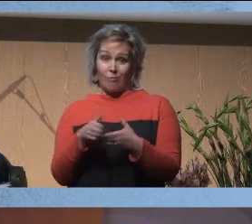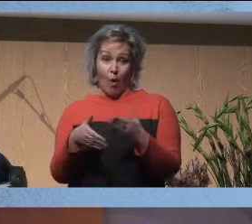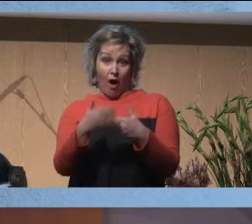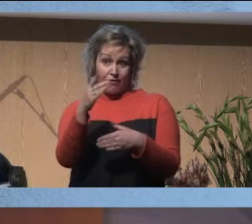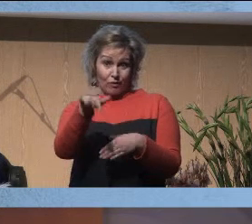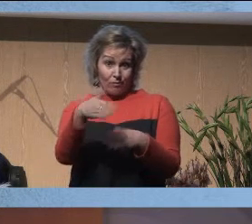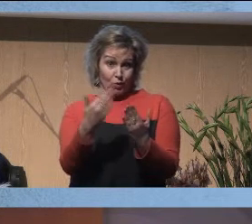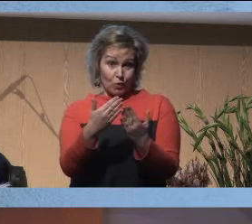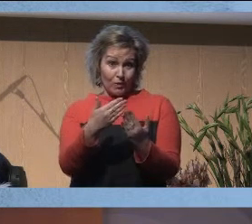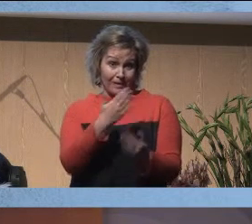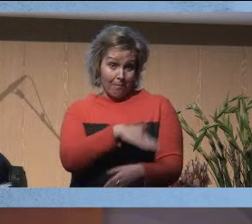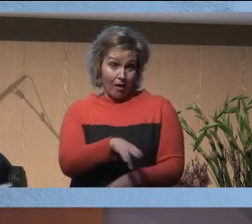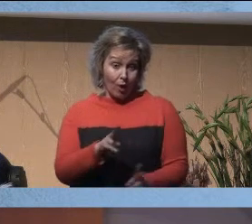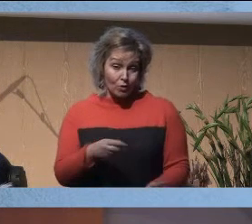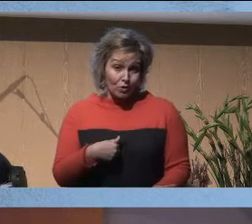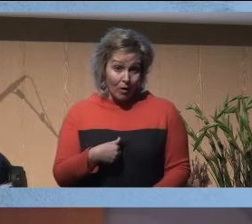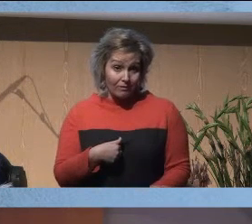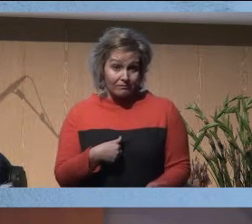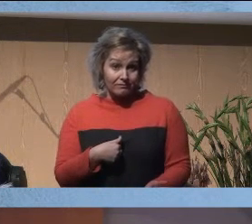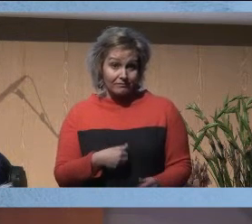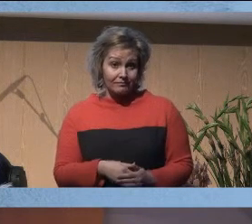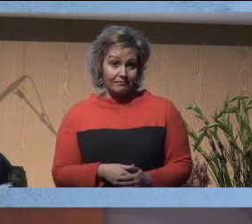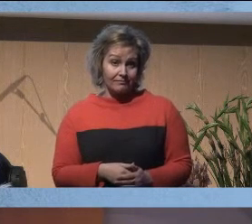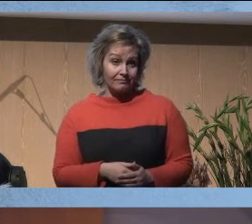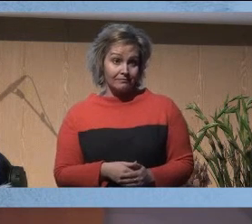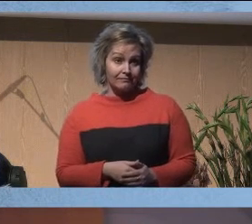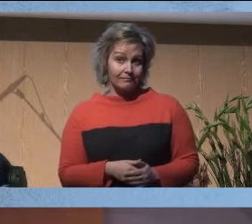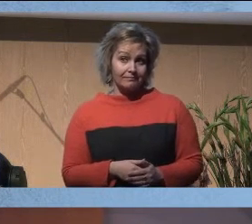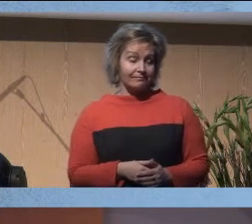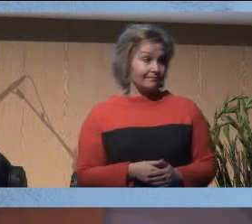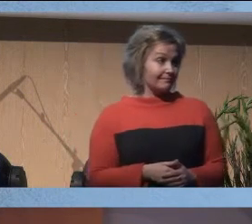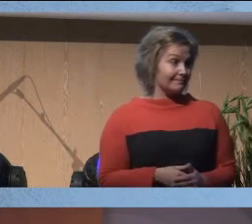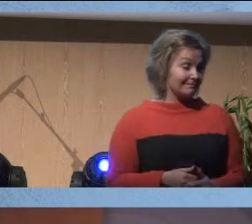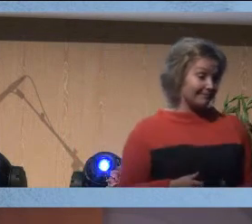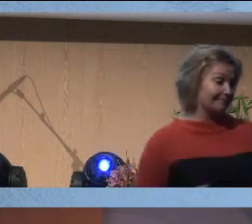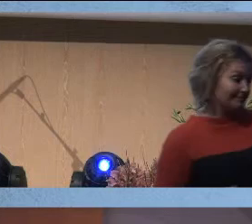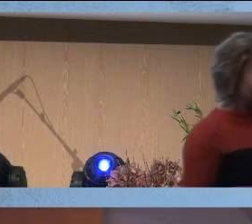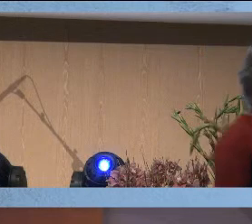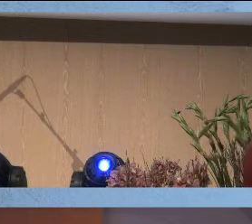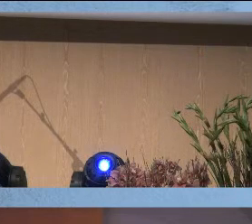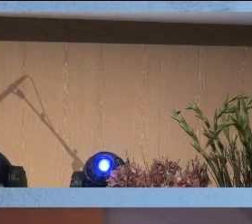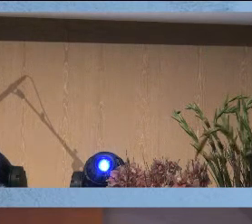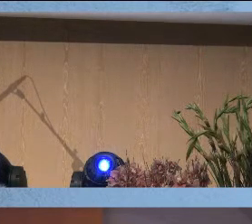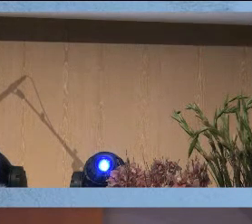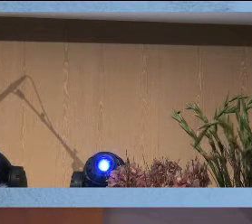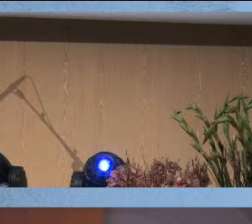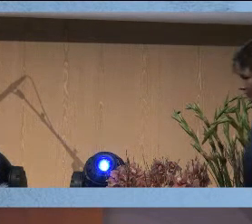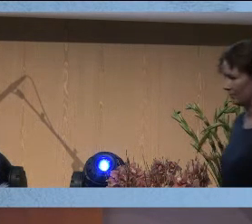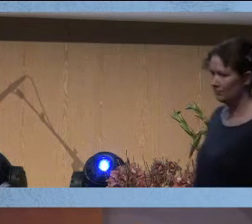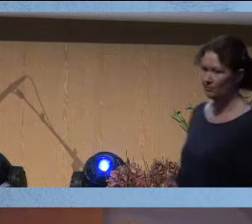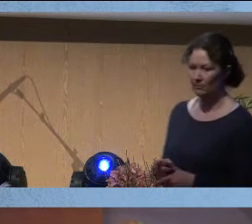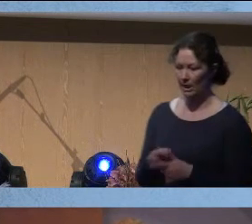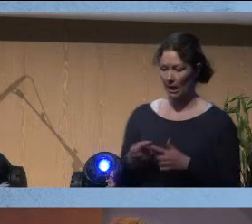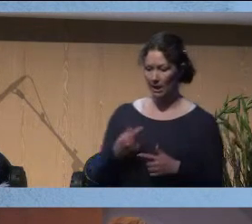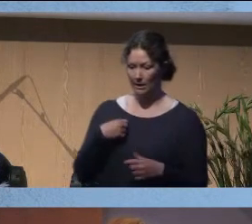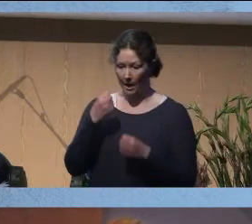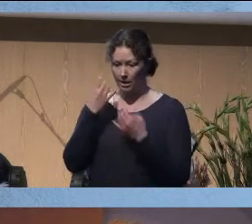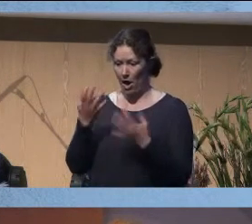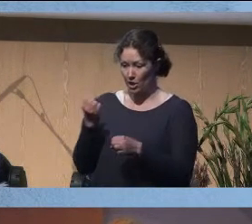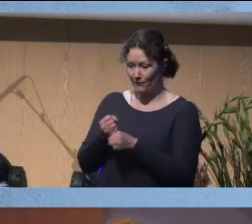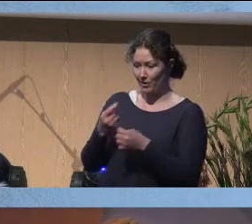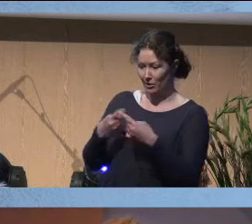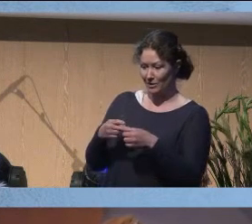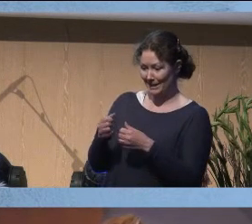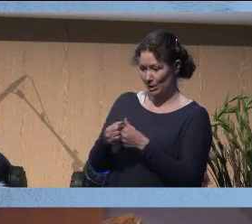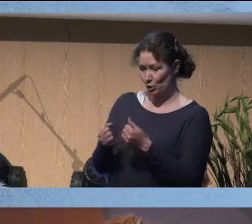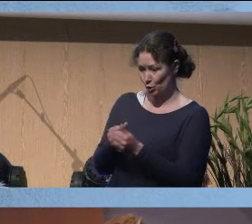avslutningen på skolen til ungene også? Eller, jeg greide faktisk å strikke den sokken, ser rart ut, men tror